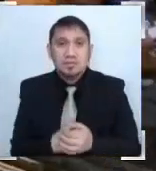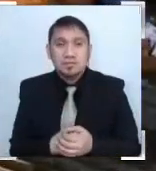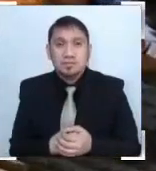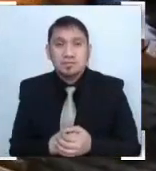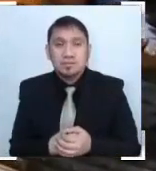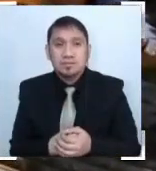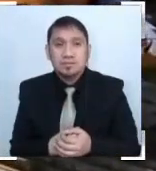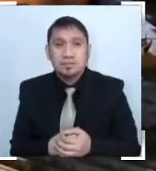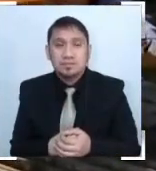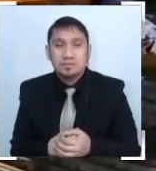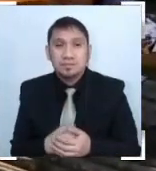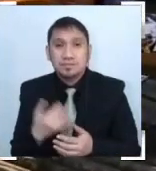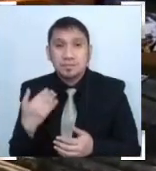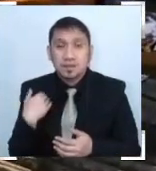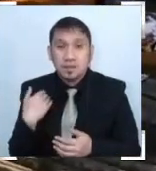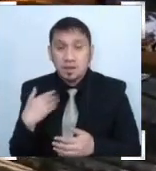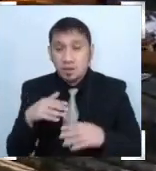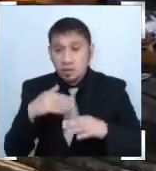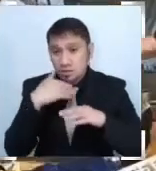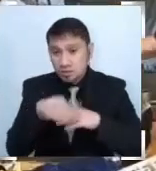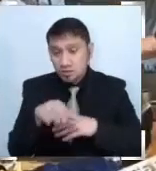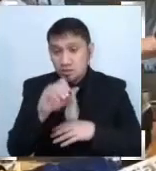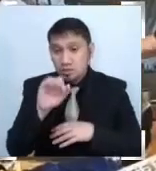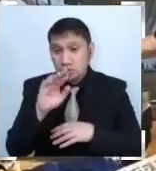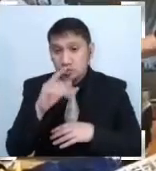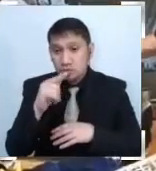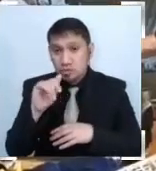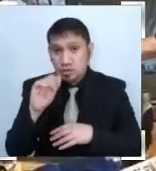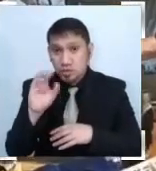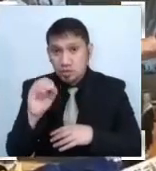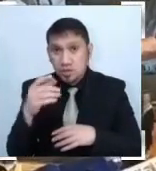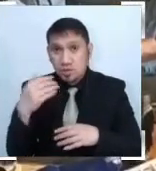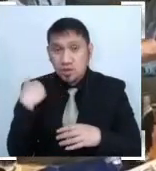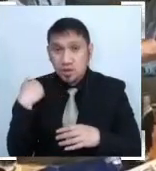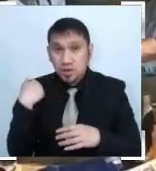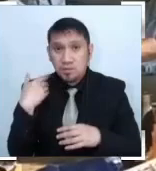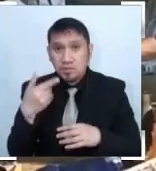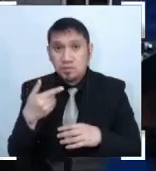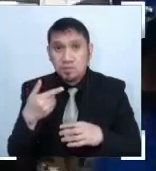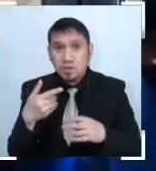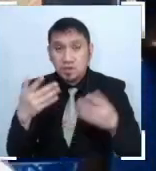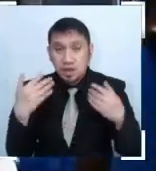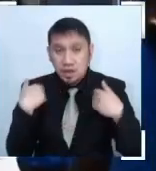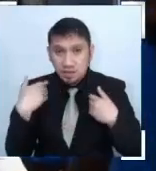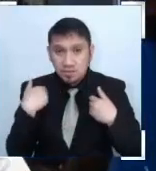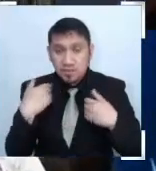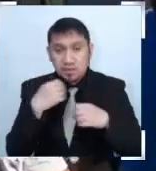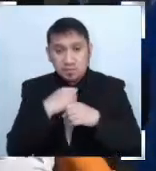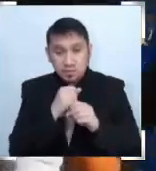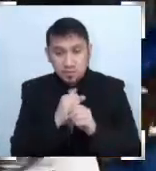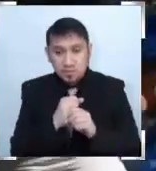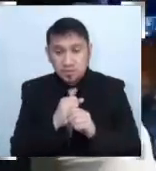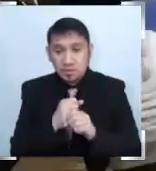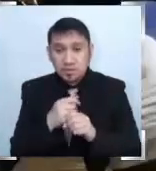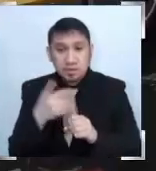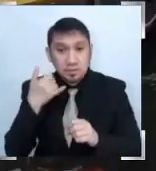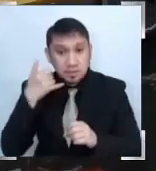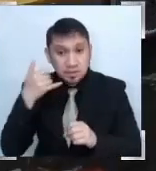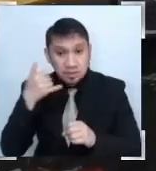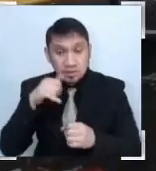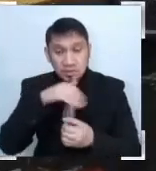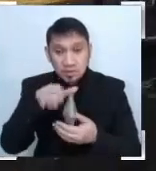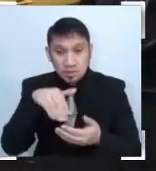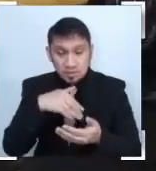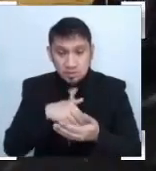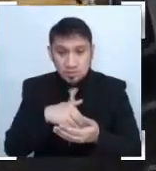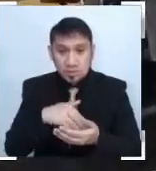sa Siargao at Surigao del Norte na satellite phones para makapag-setup ng tawag centers ang local government